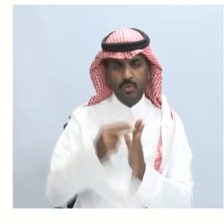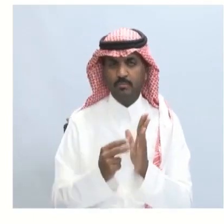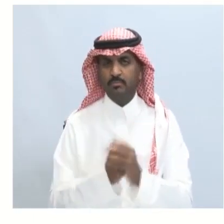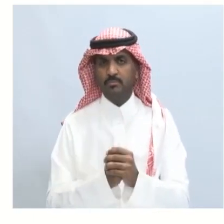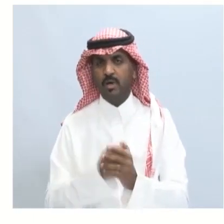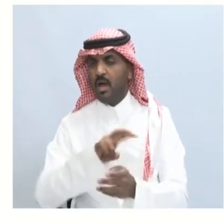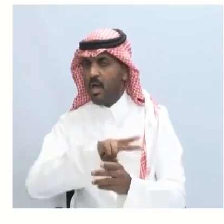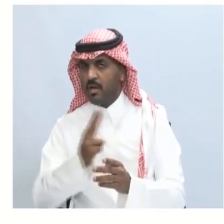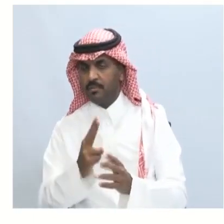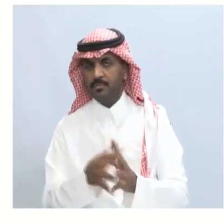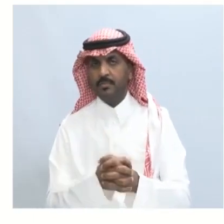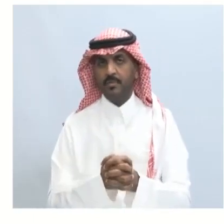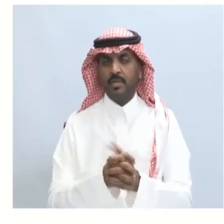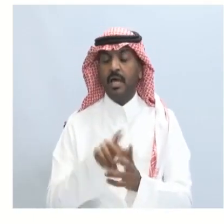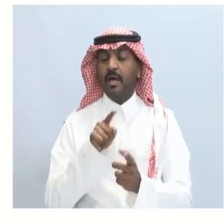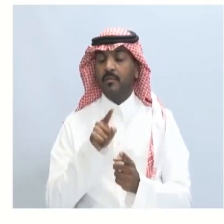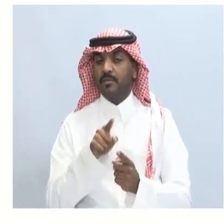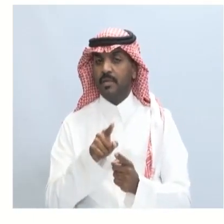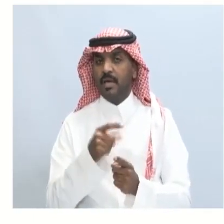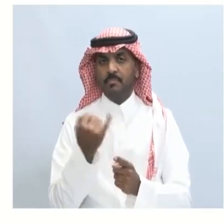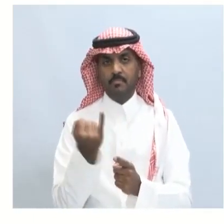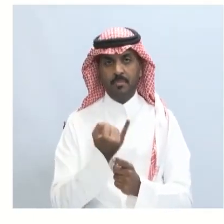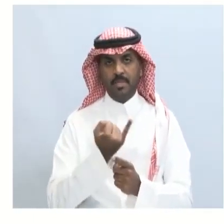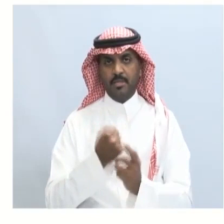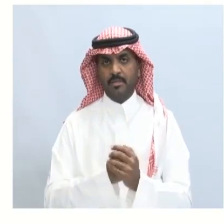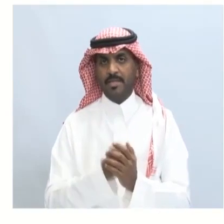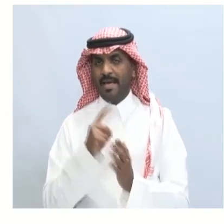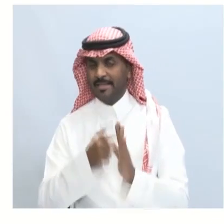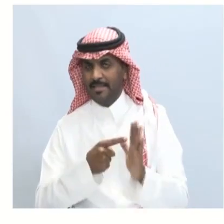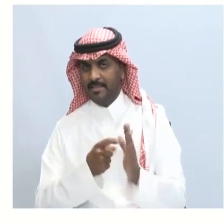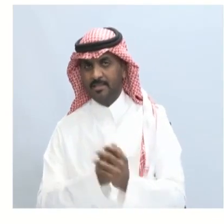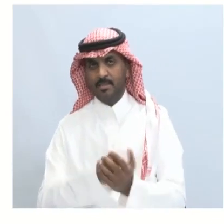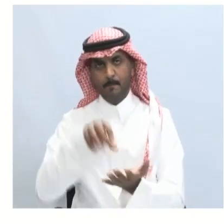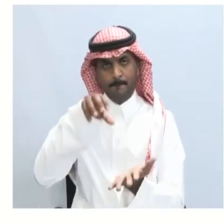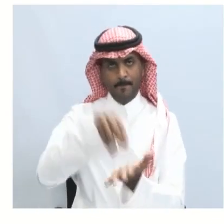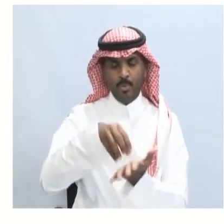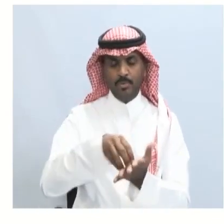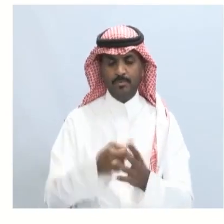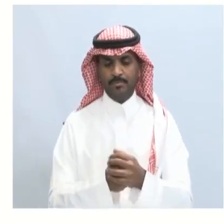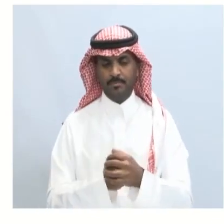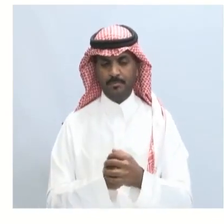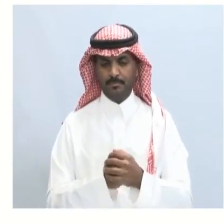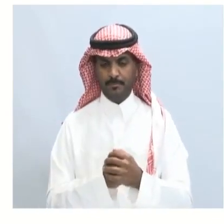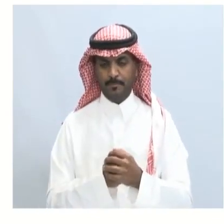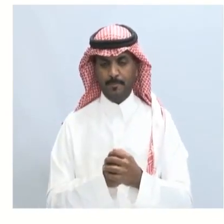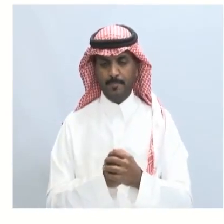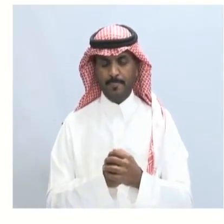قانون اخر فاذا هذه اهميه تحديد ماذا الموطن هذه اهميه تحديد